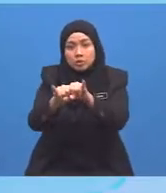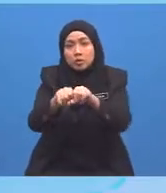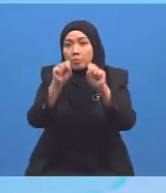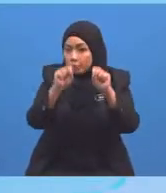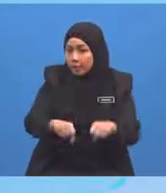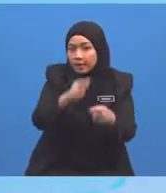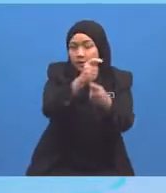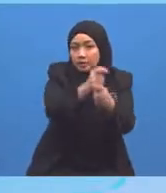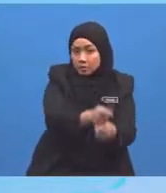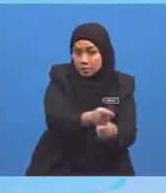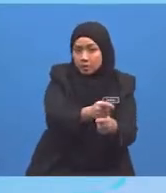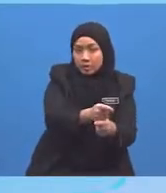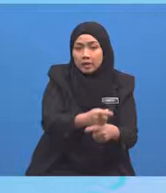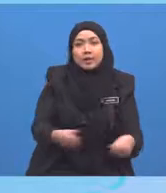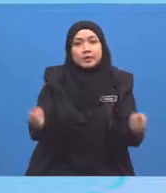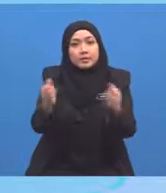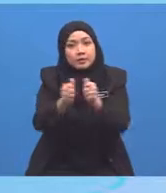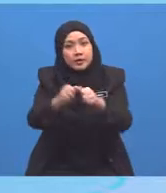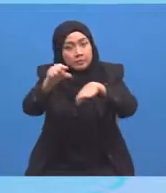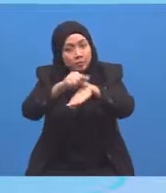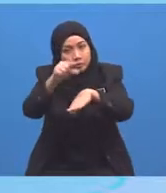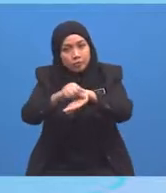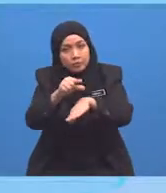mempunyai 9 pepenjuru.